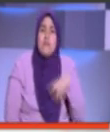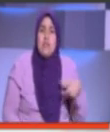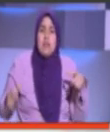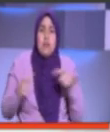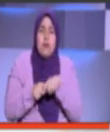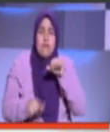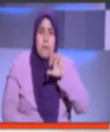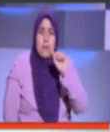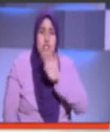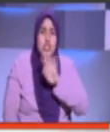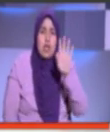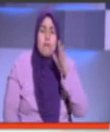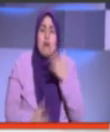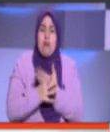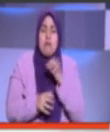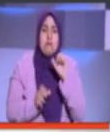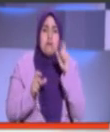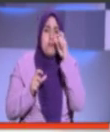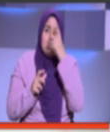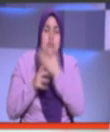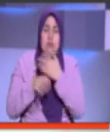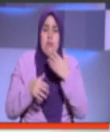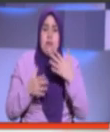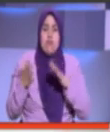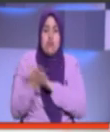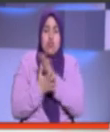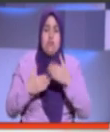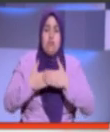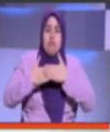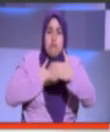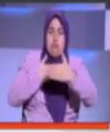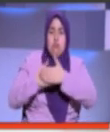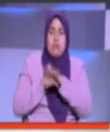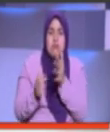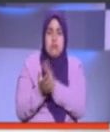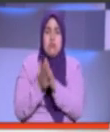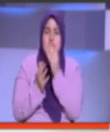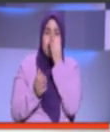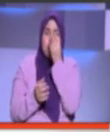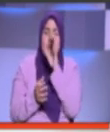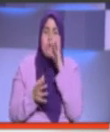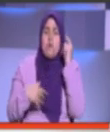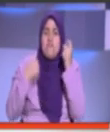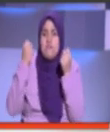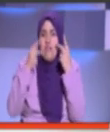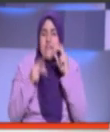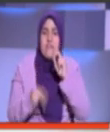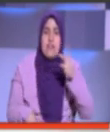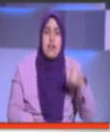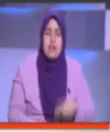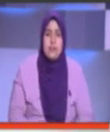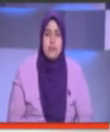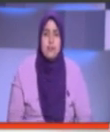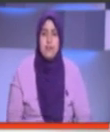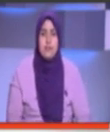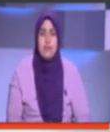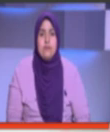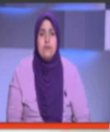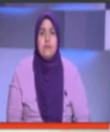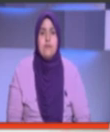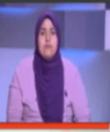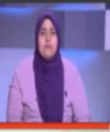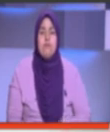خاصة في عملية التباعد الاجتماعي، والكثير منهم يقول أنه ضروري من الضروري أن نجتمع.